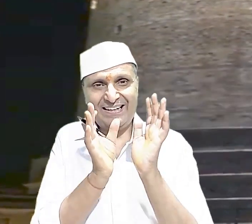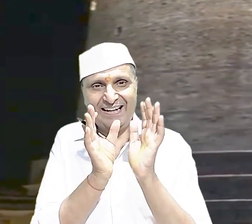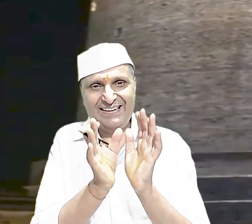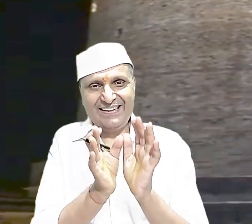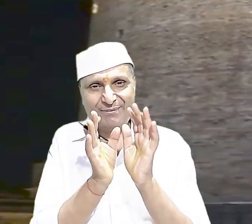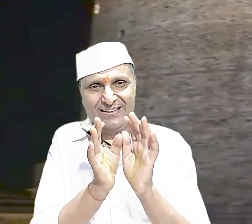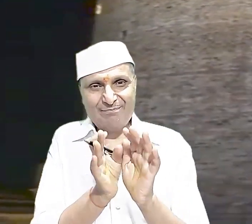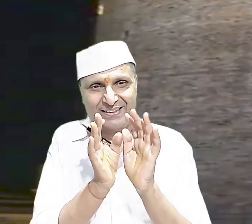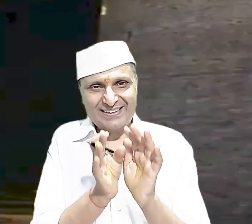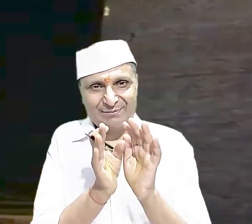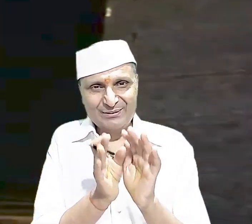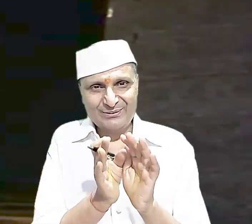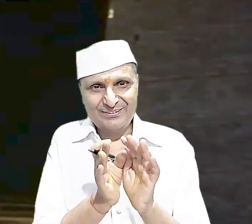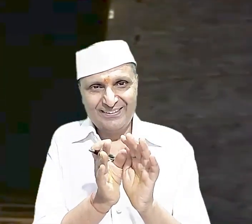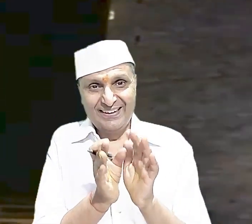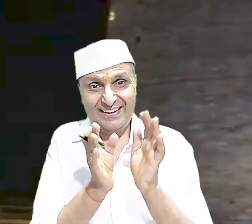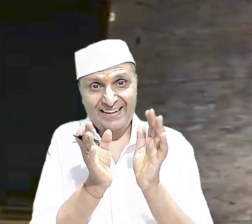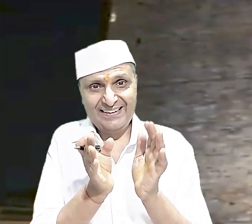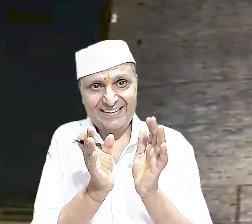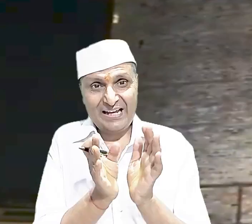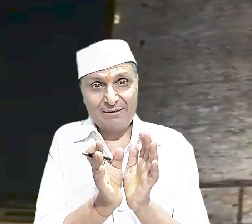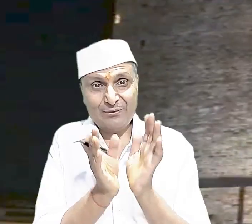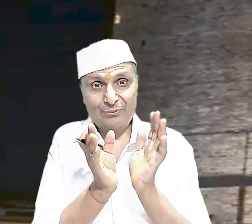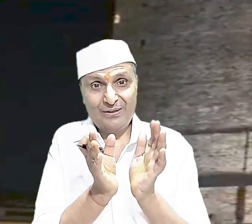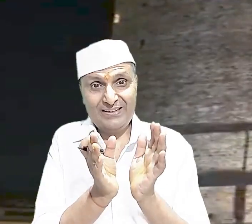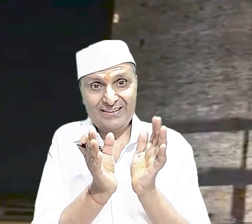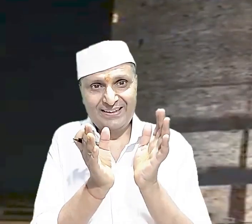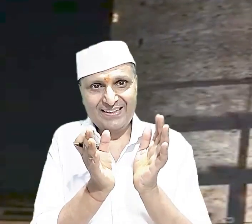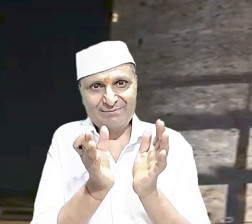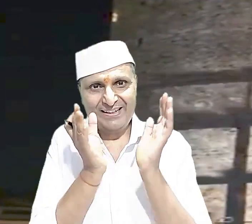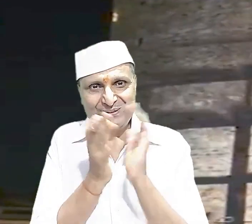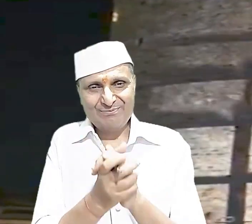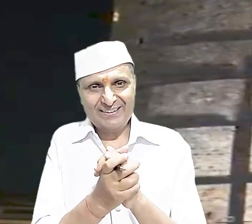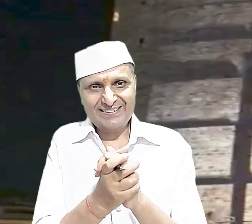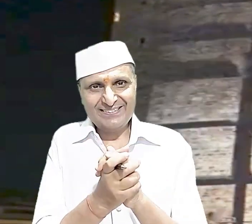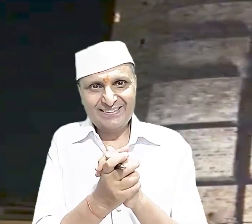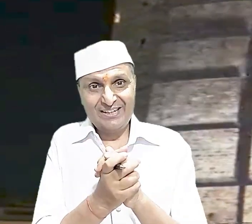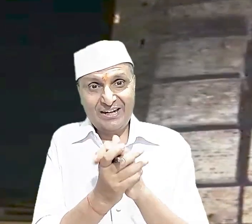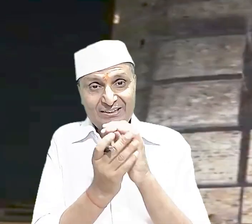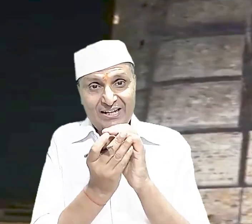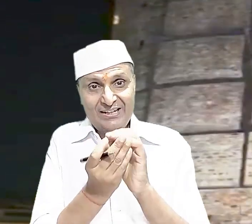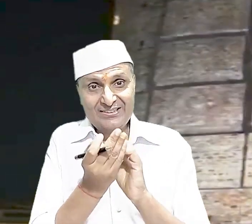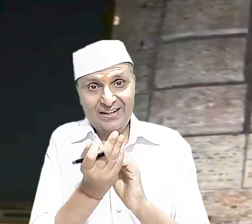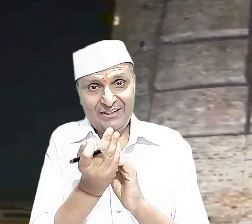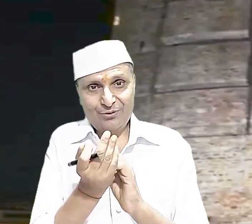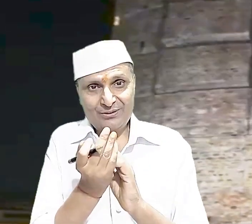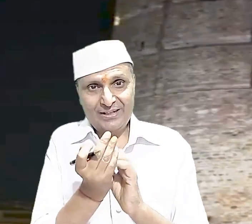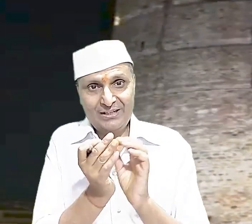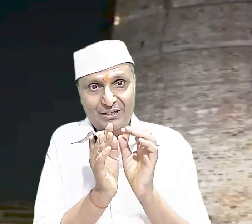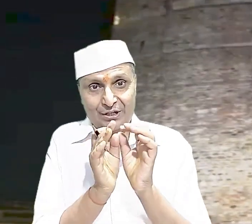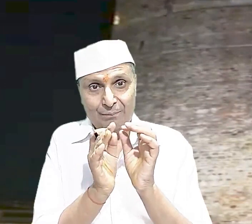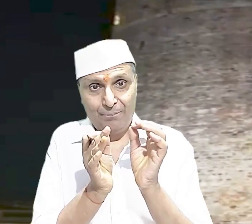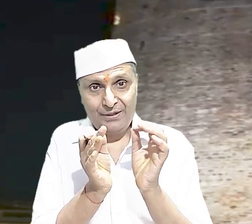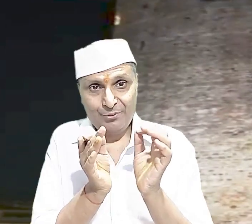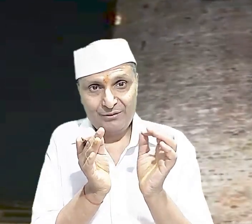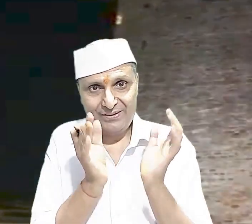ये लाइटिंग है भैया, परेशान मत हो, लाइटिंग देख रहे हैं अभी उम्मेद राजमहल के ऊपर। कहते हैं इस लाइटिंग को देखने के